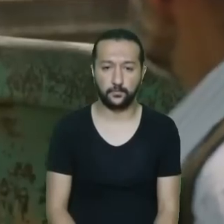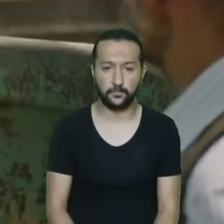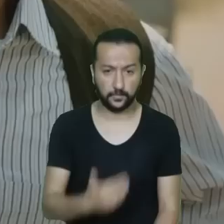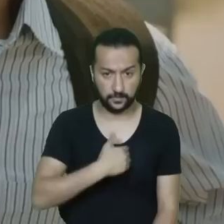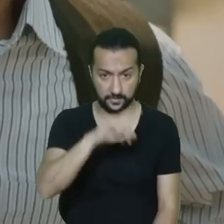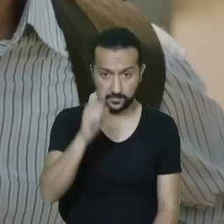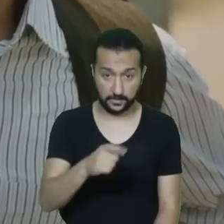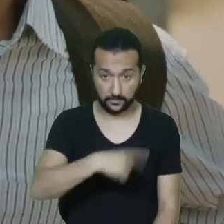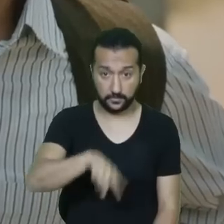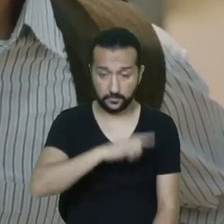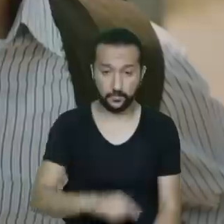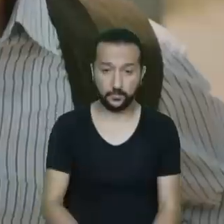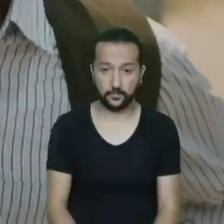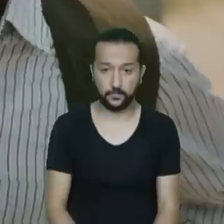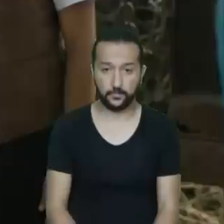Biz mi?